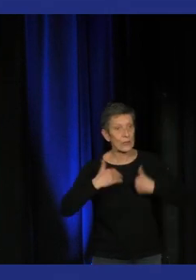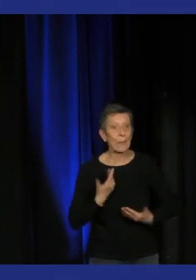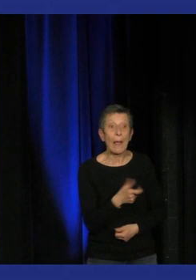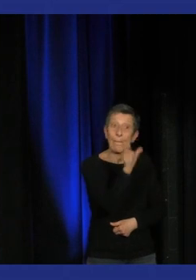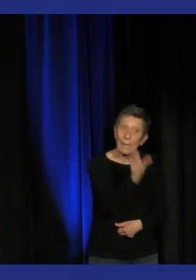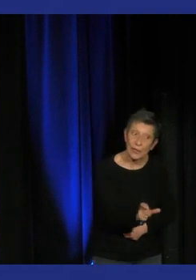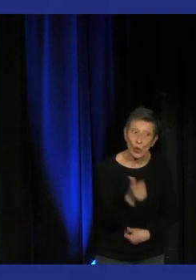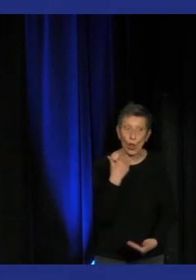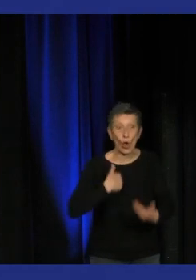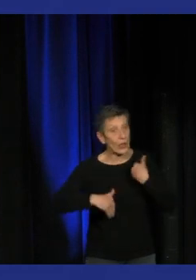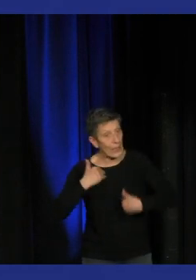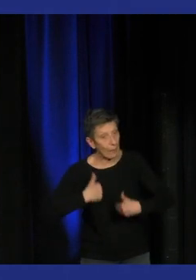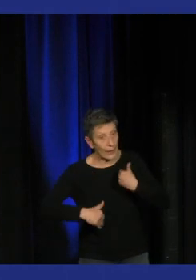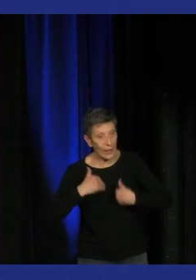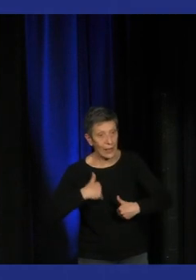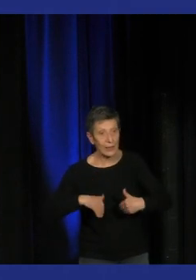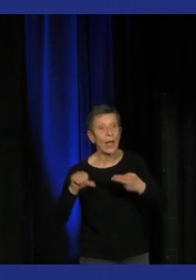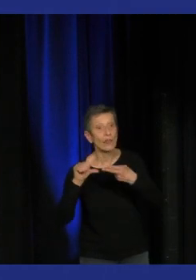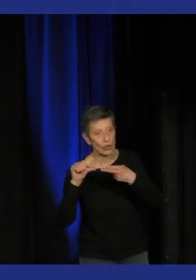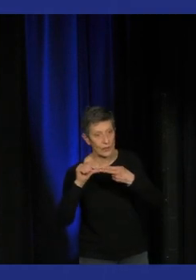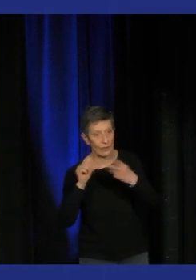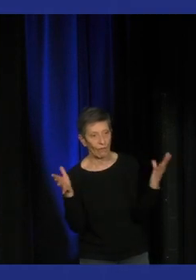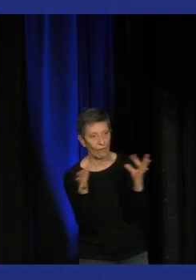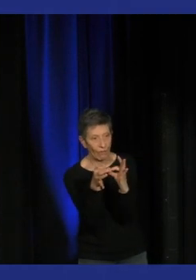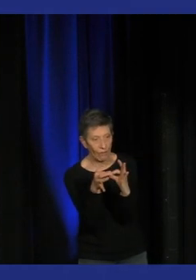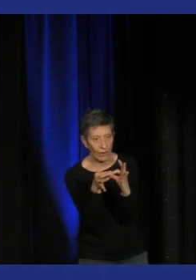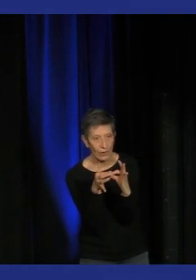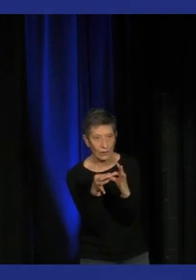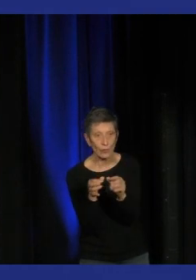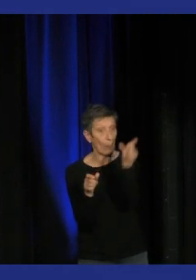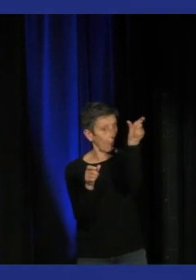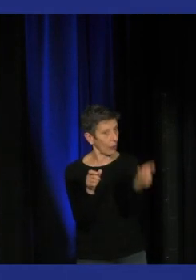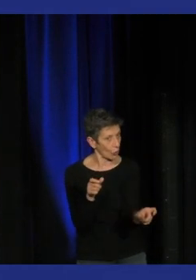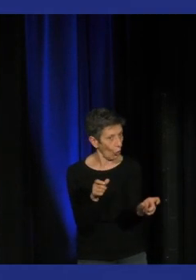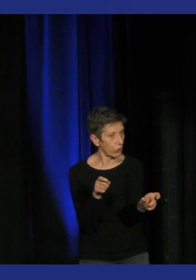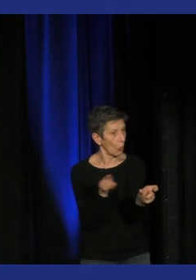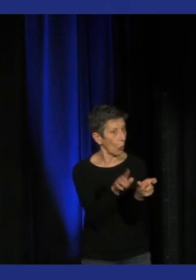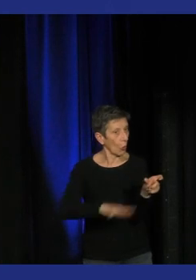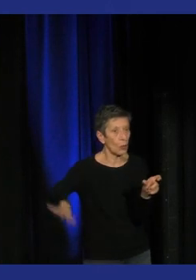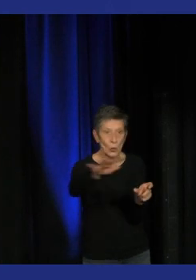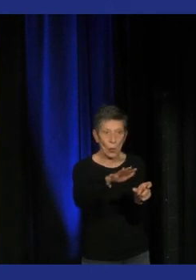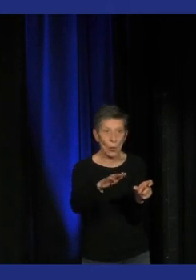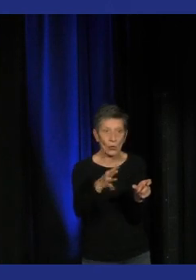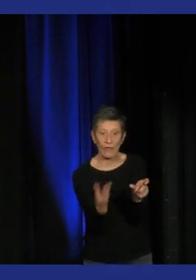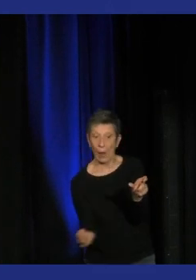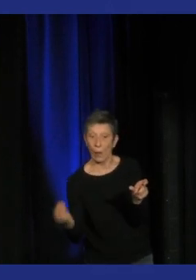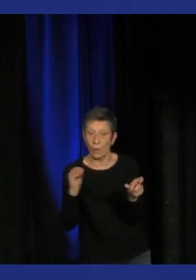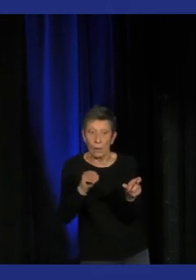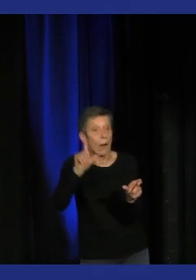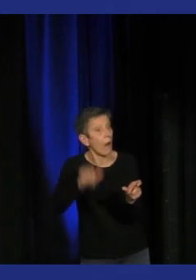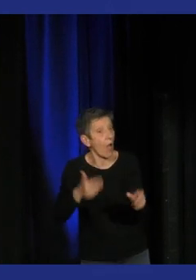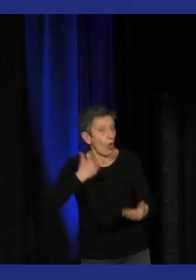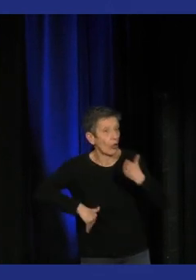handicapée, le handicap est adjectivé, et du coup, c'est une personne, comme les autres, qui a un handicap,